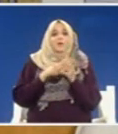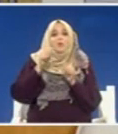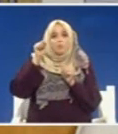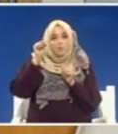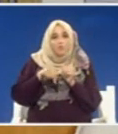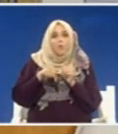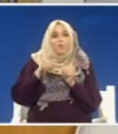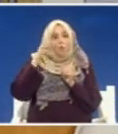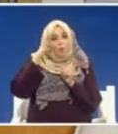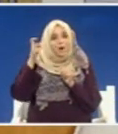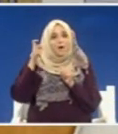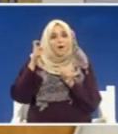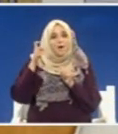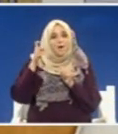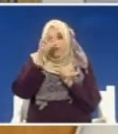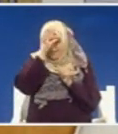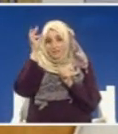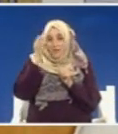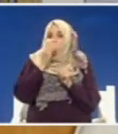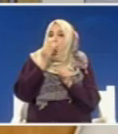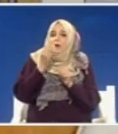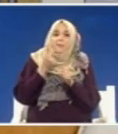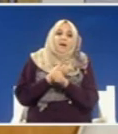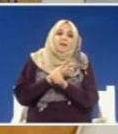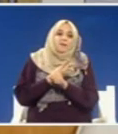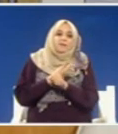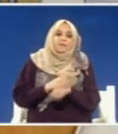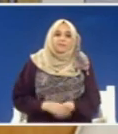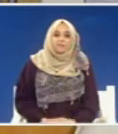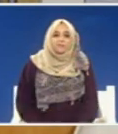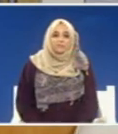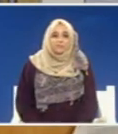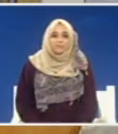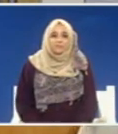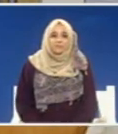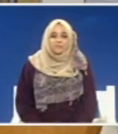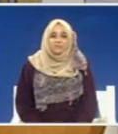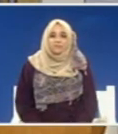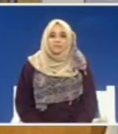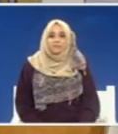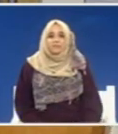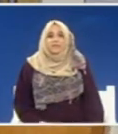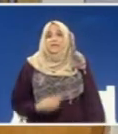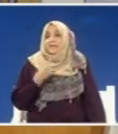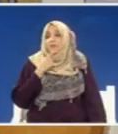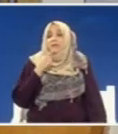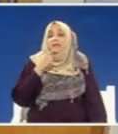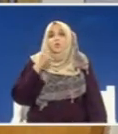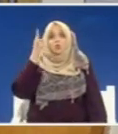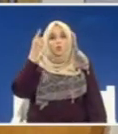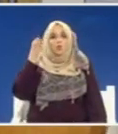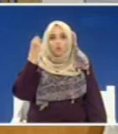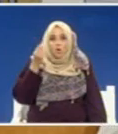تؤمن بالقدر خيره وشره أو عطاء. أيوة، فهذه هبة من الله تعالى.